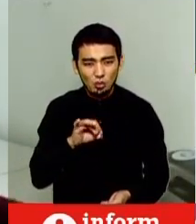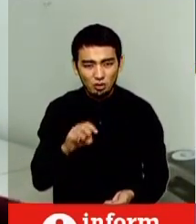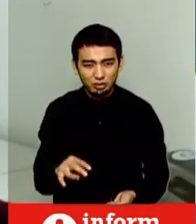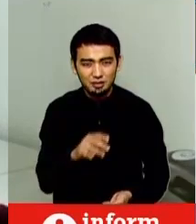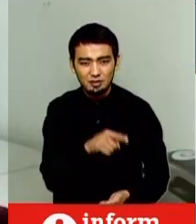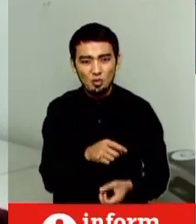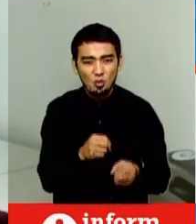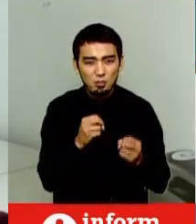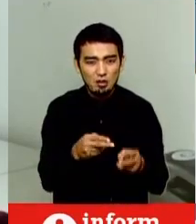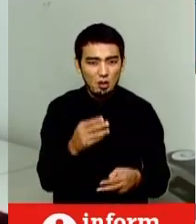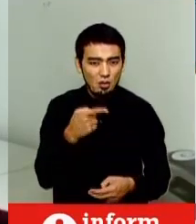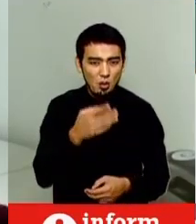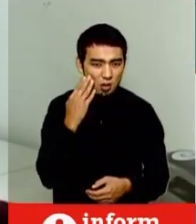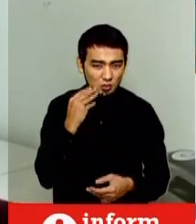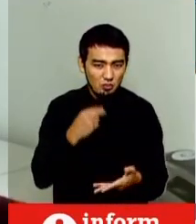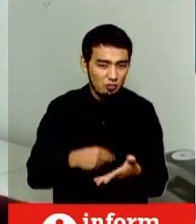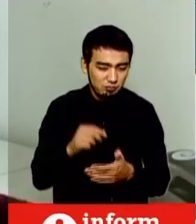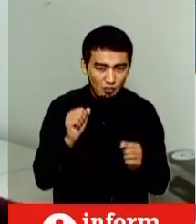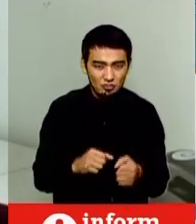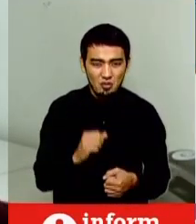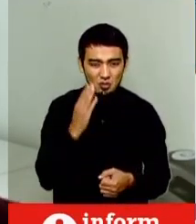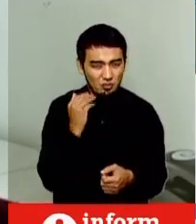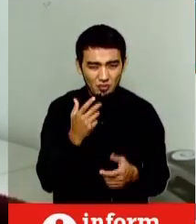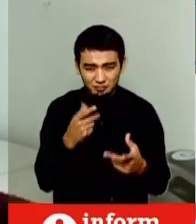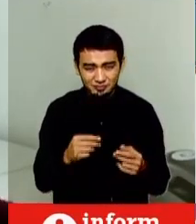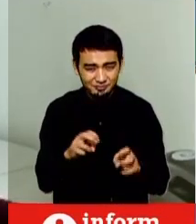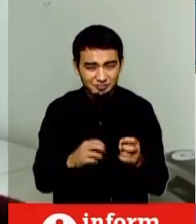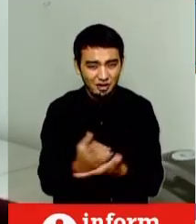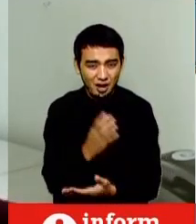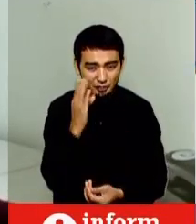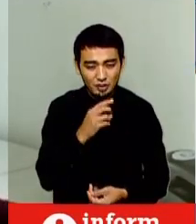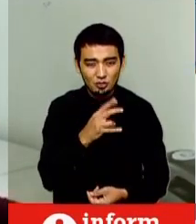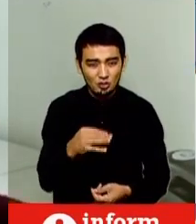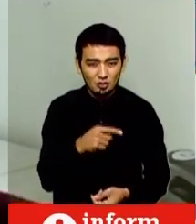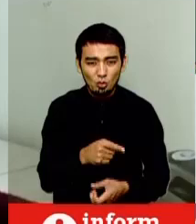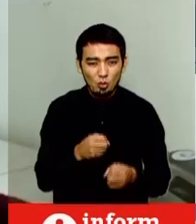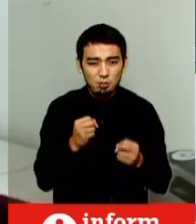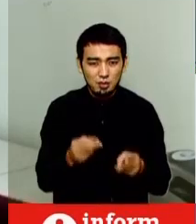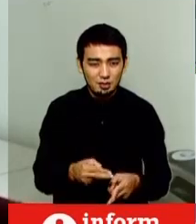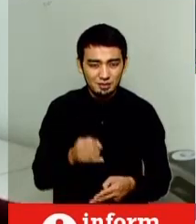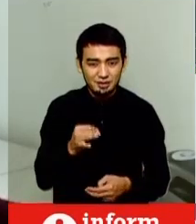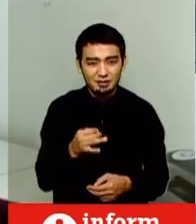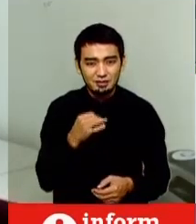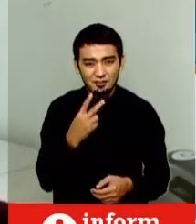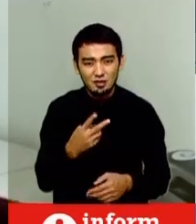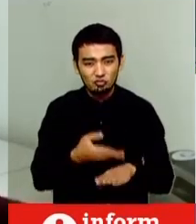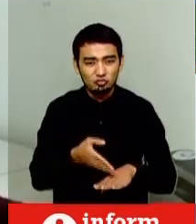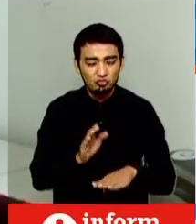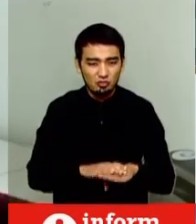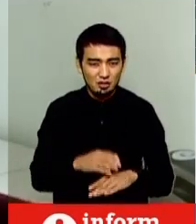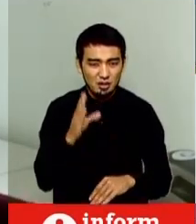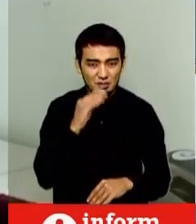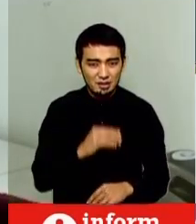что они, во-первых, легко доступные, во-вторых, последствия от их употребления бывают тяжелые, то